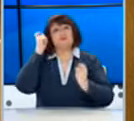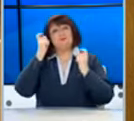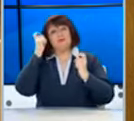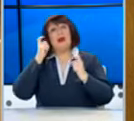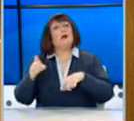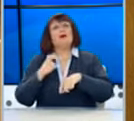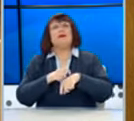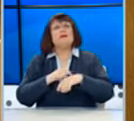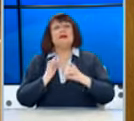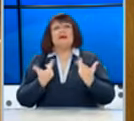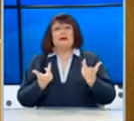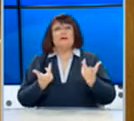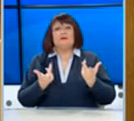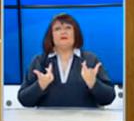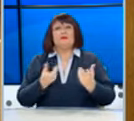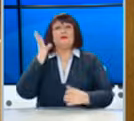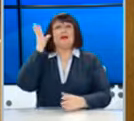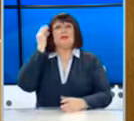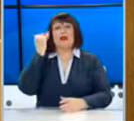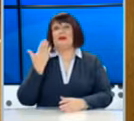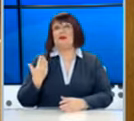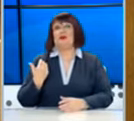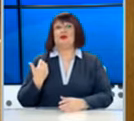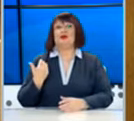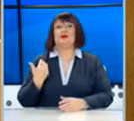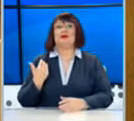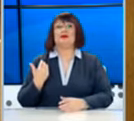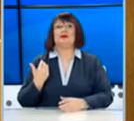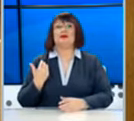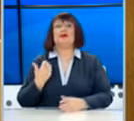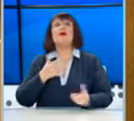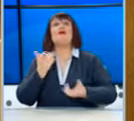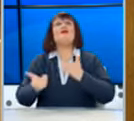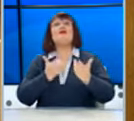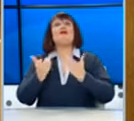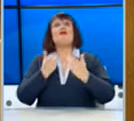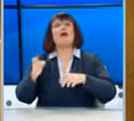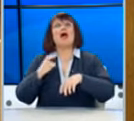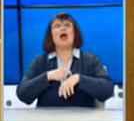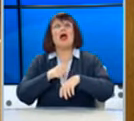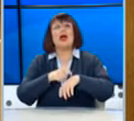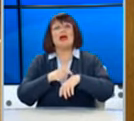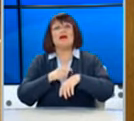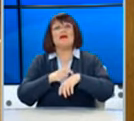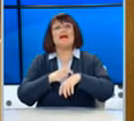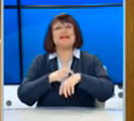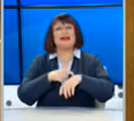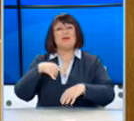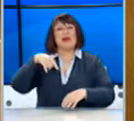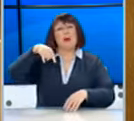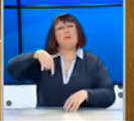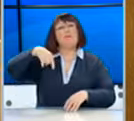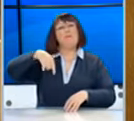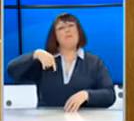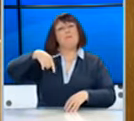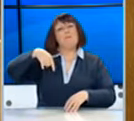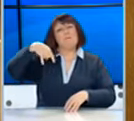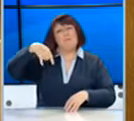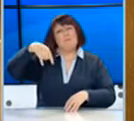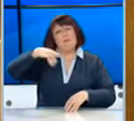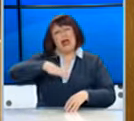στιγμή είναι, διότι μάθαμε τελευταία στιγμή ότι υπάρχει και πυρκαγιά σε εξέλιξη πάλι στον αστικό ιστό στο Πέραμα. Επιχειρούν πυροσβέστες